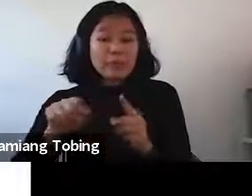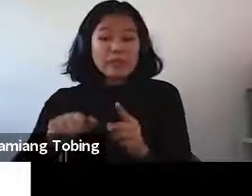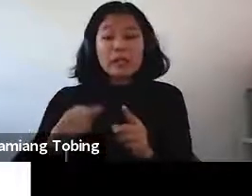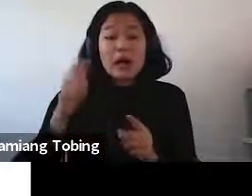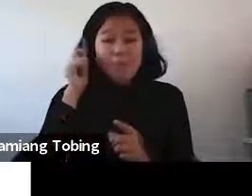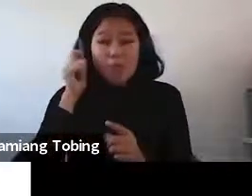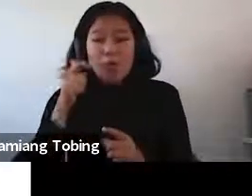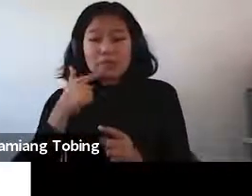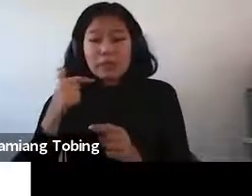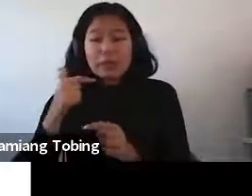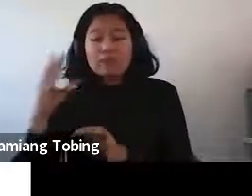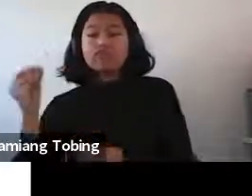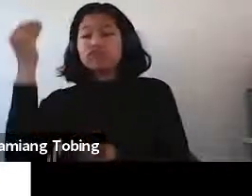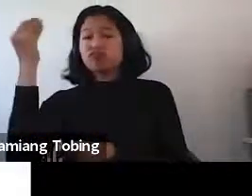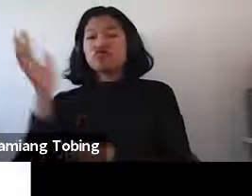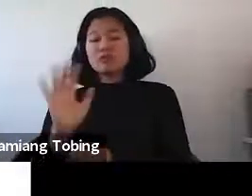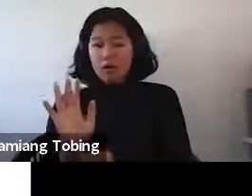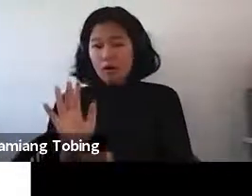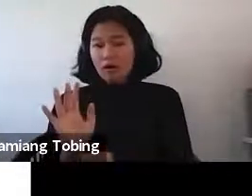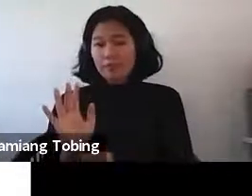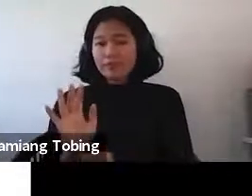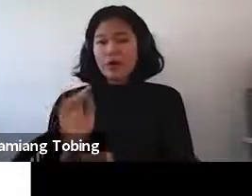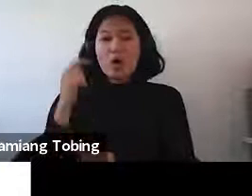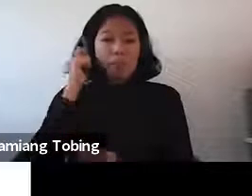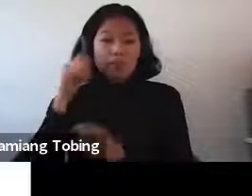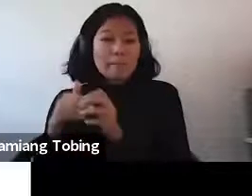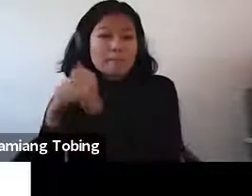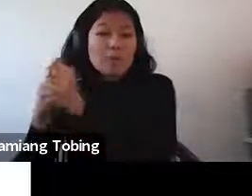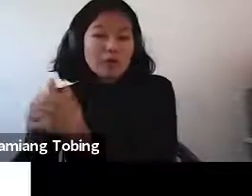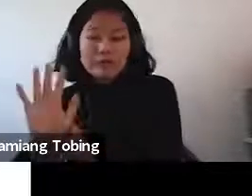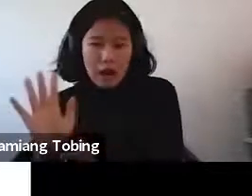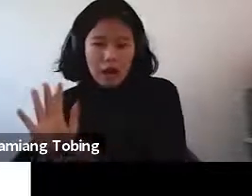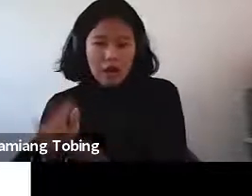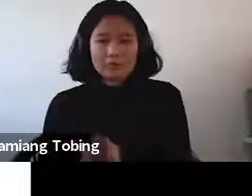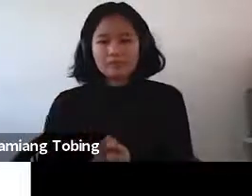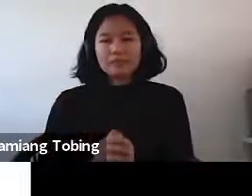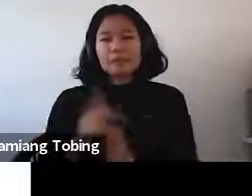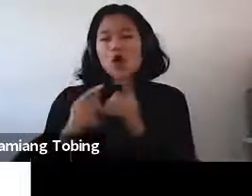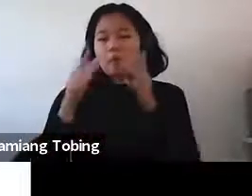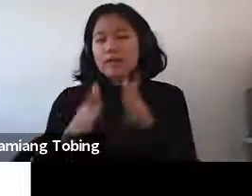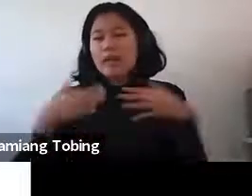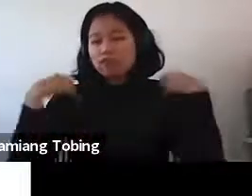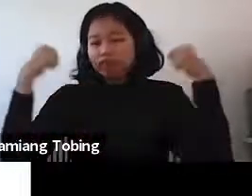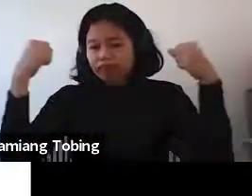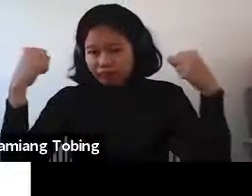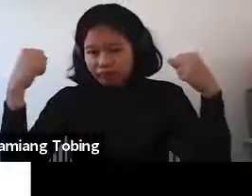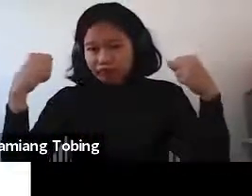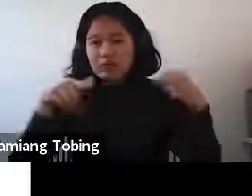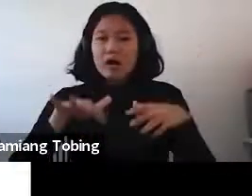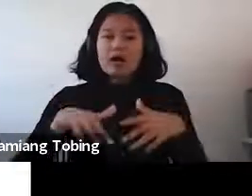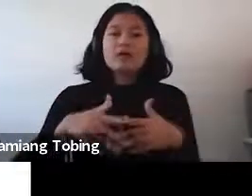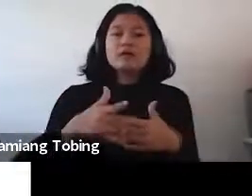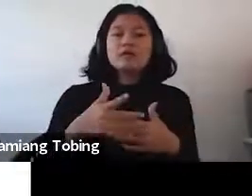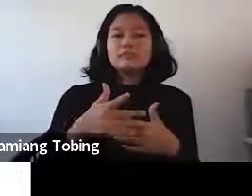kepemimpinan, baik posisi kepemimpinan dalam clinical medicine dan academic medicine. Nah,